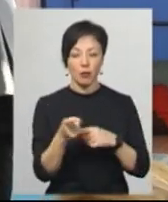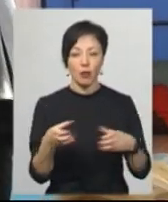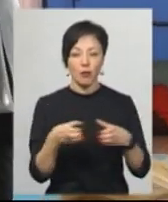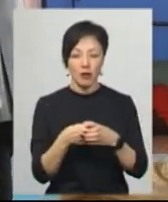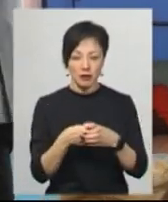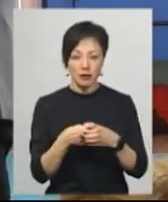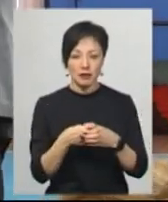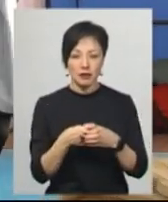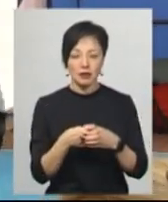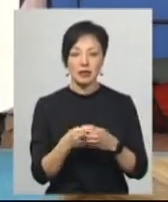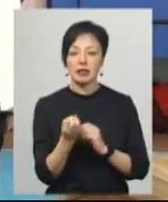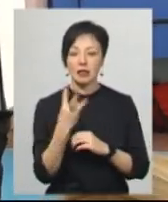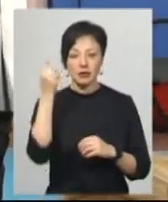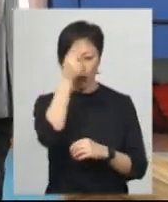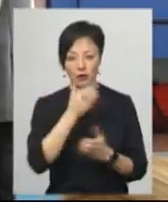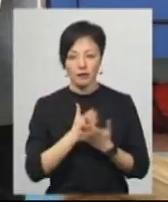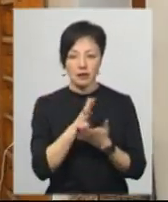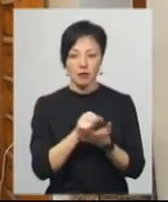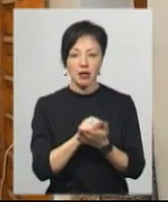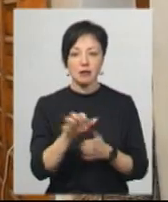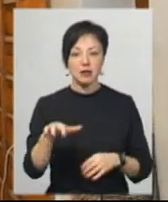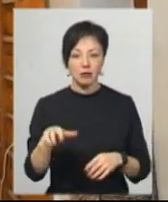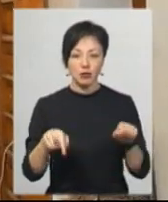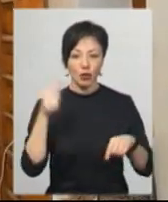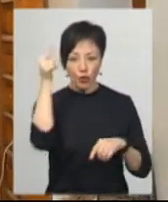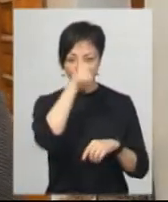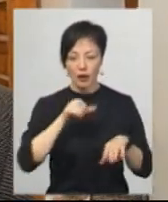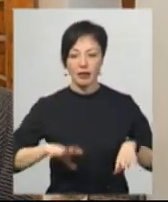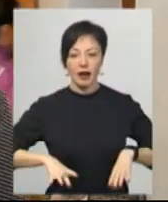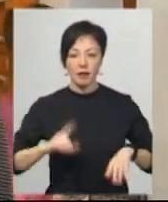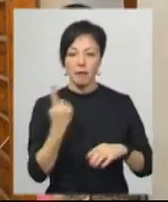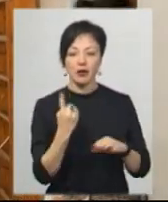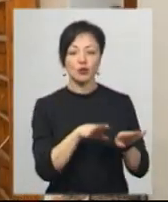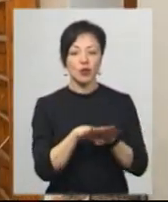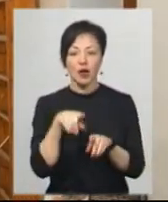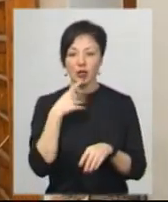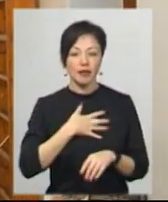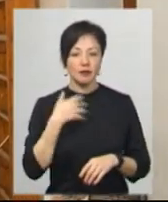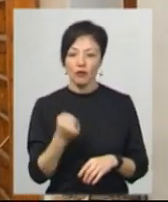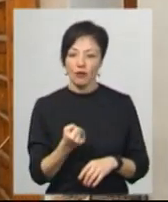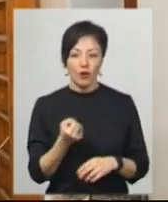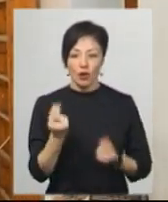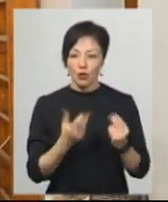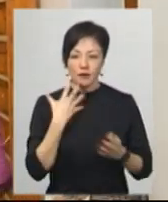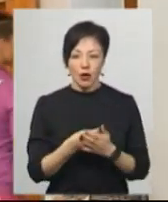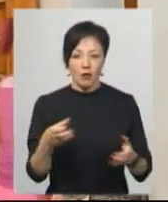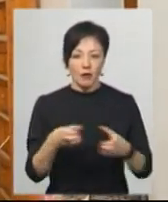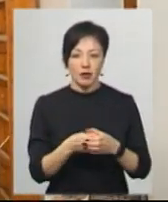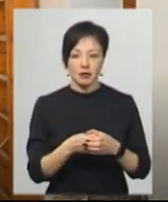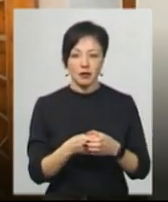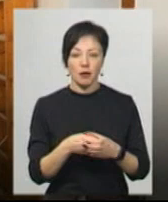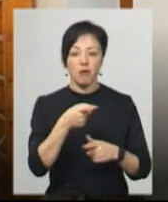Єгор Лаутеншлагер 13 років займається баскетболом. Цього року став тренером першої ліги, каже, незадоволений грою своєї команди.